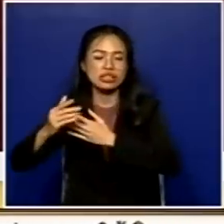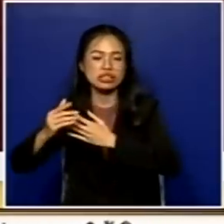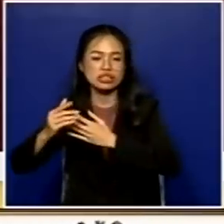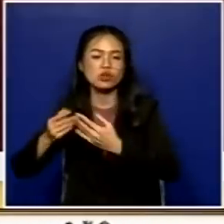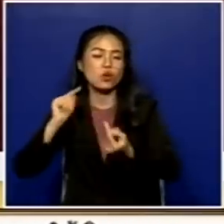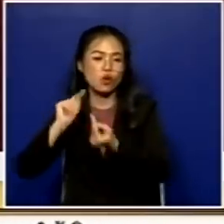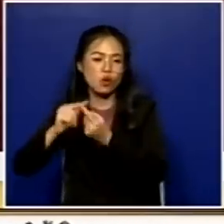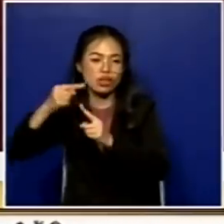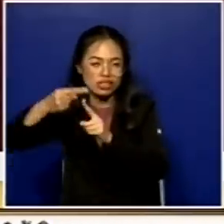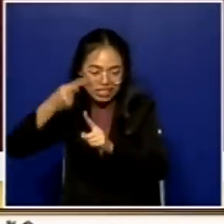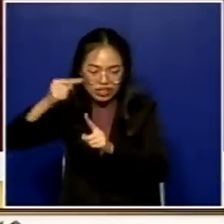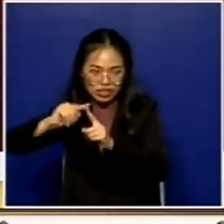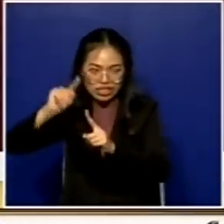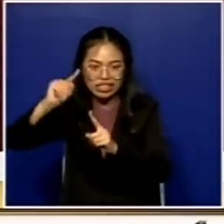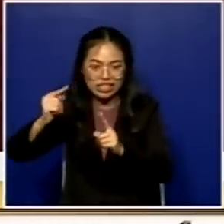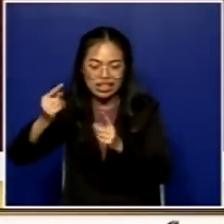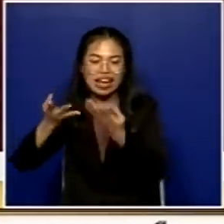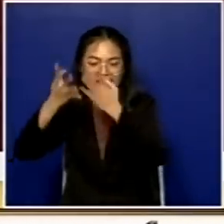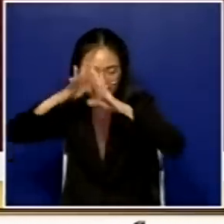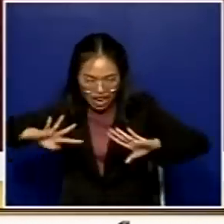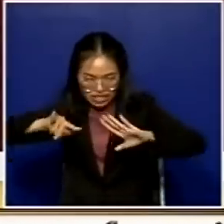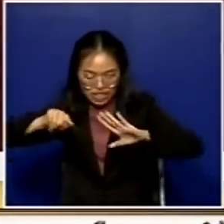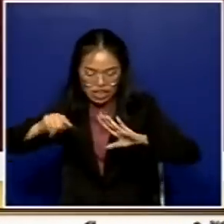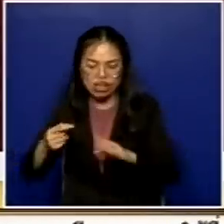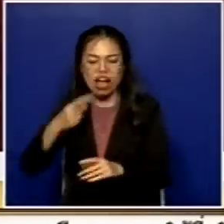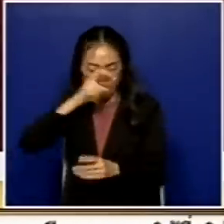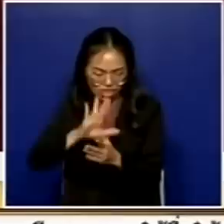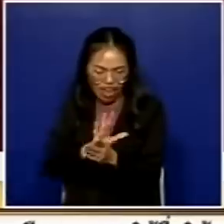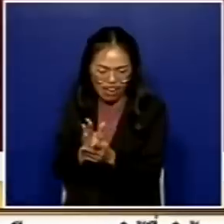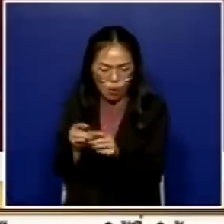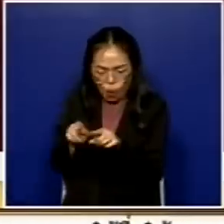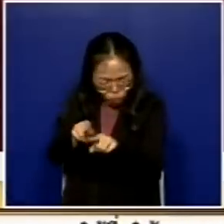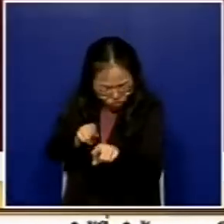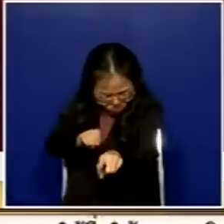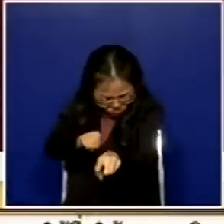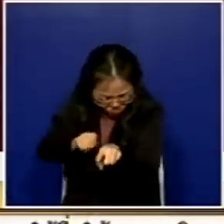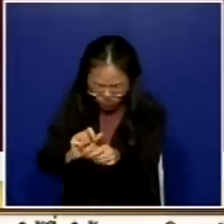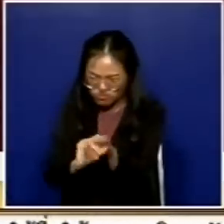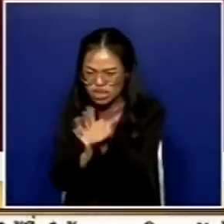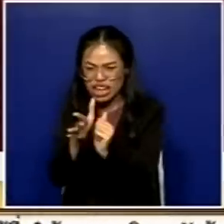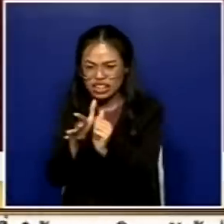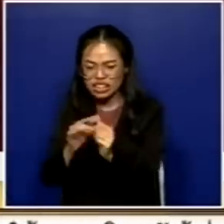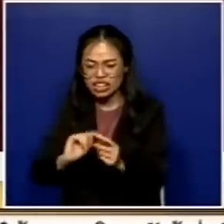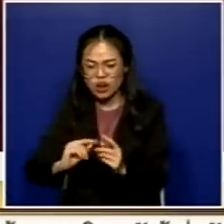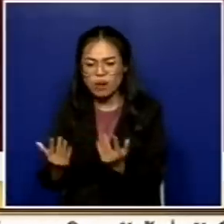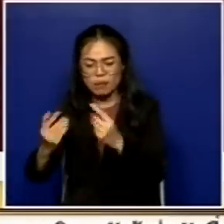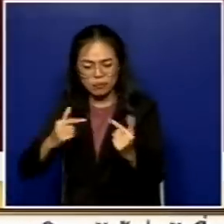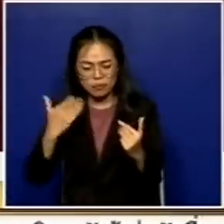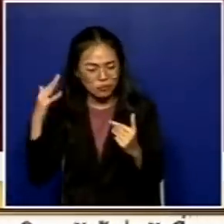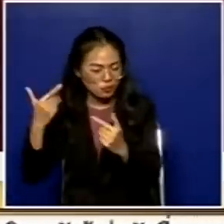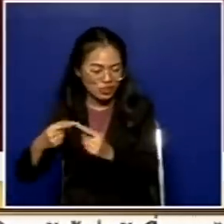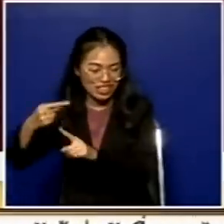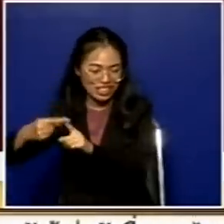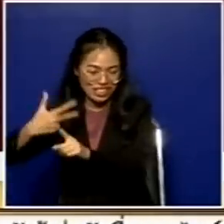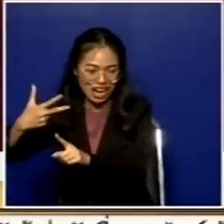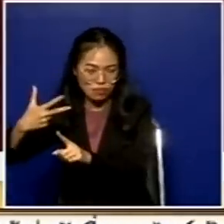ยนไทยปรับตัวไม่ทันอีก 9 ชาติและพอมาสุดหนักที่สุดคือสามเมสายนวันนั้นค